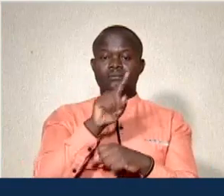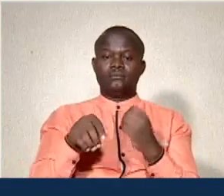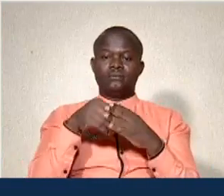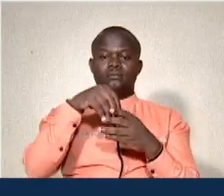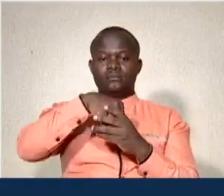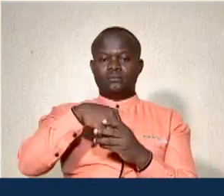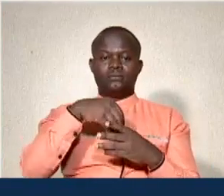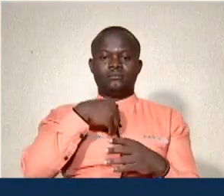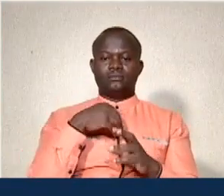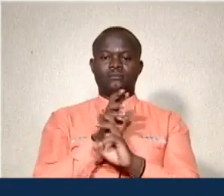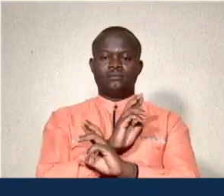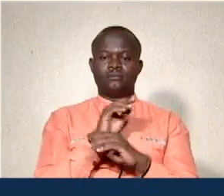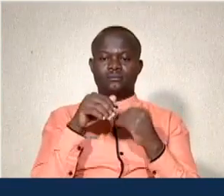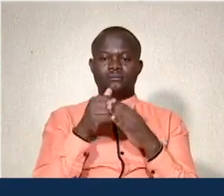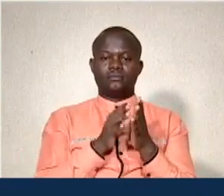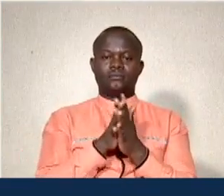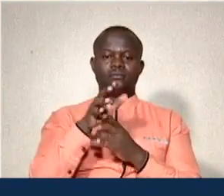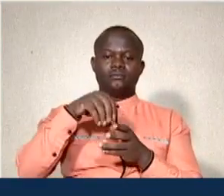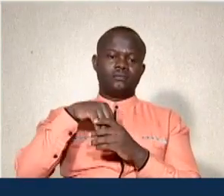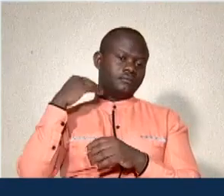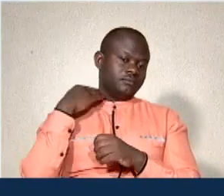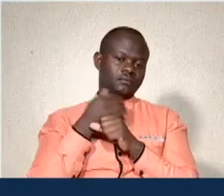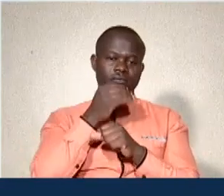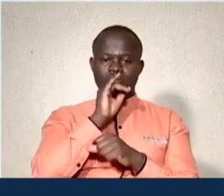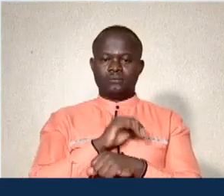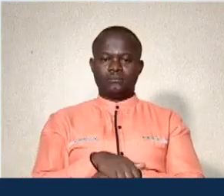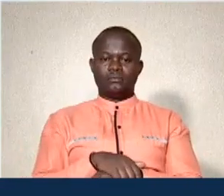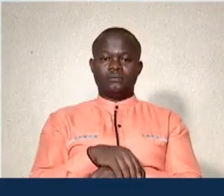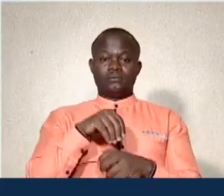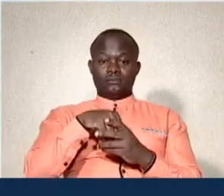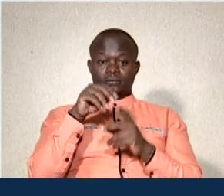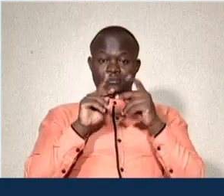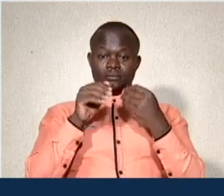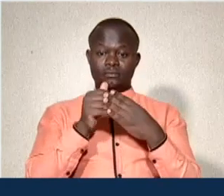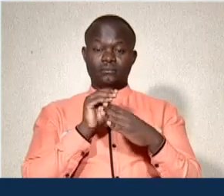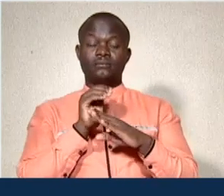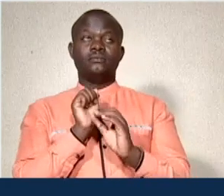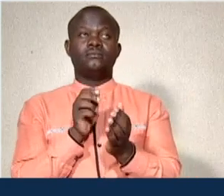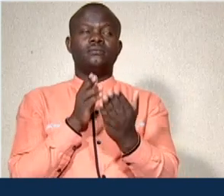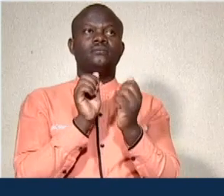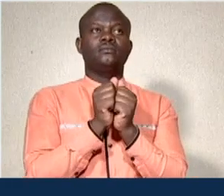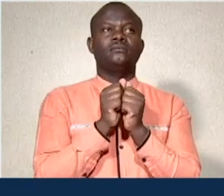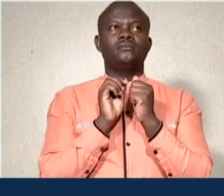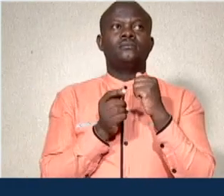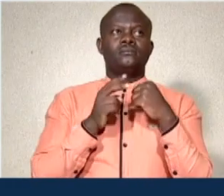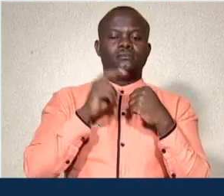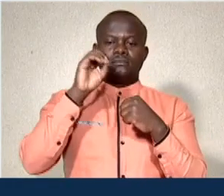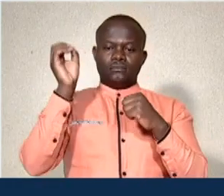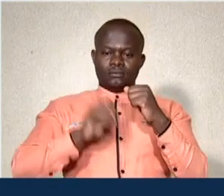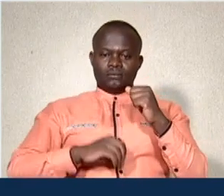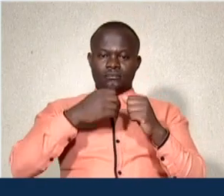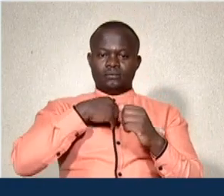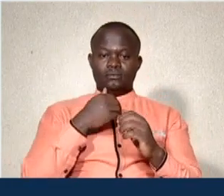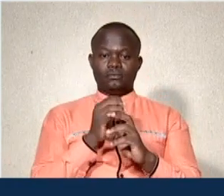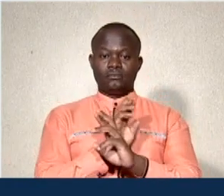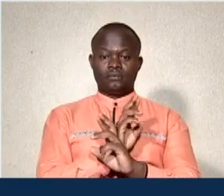barimo n'abafitanye isano no kuba barishoye muri Jenoside yakorewe Abatutsi. Muri bariya bakurikiranywe 17.7% bafite